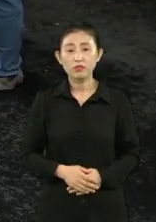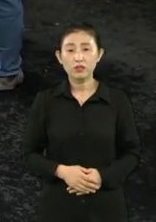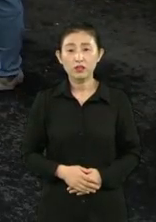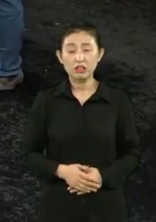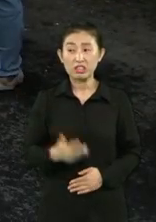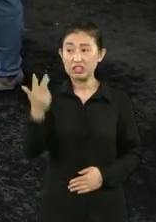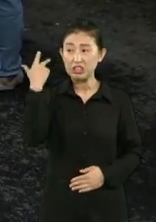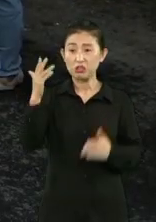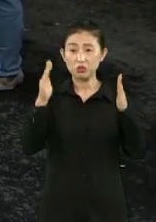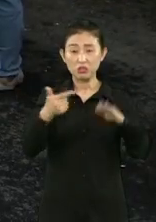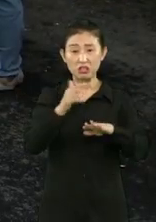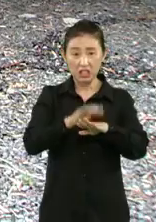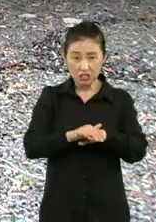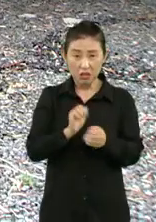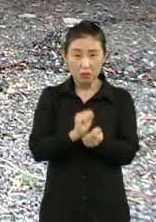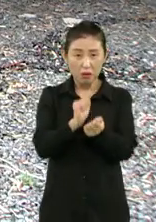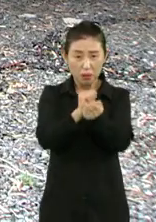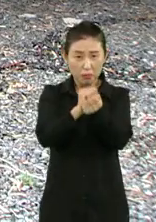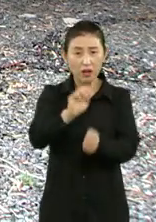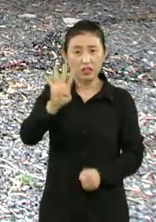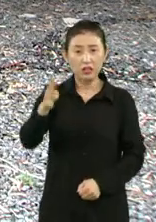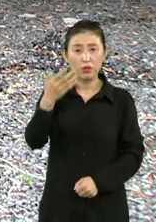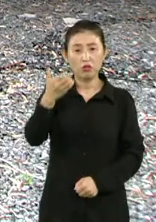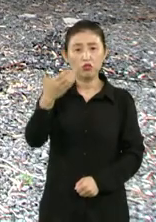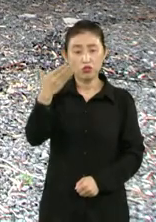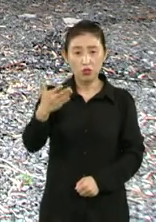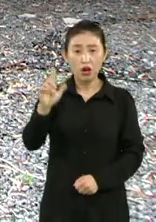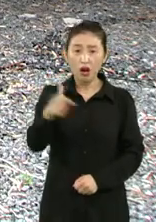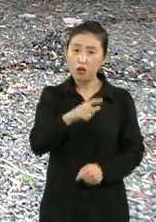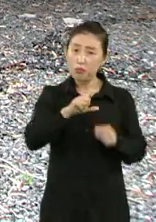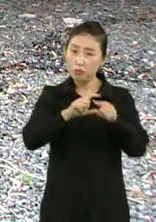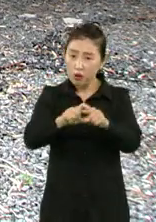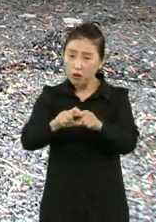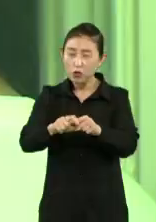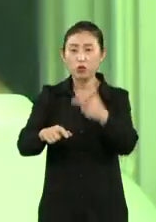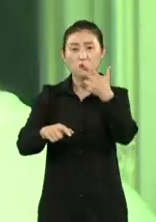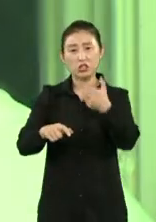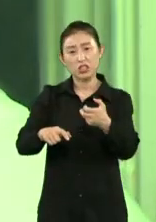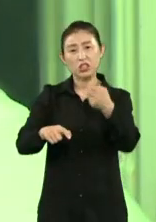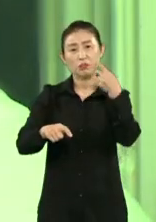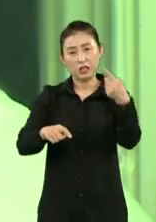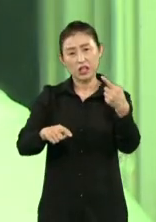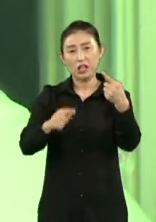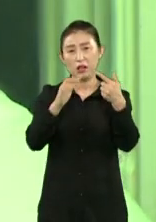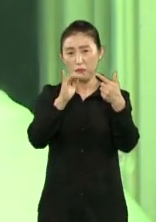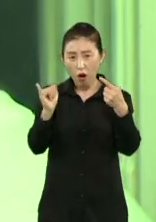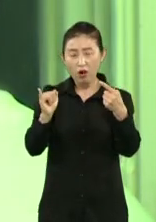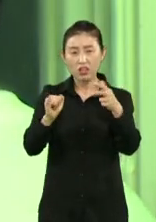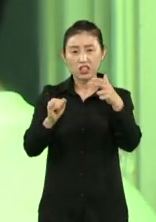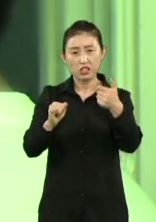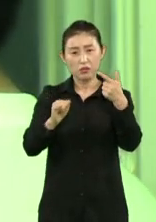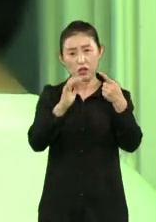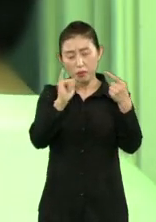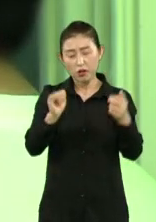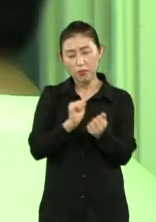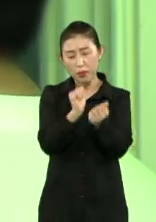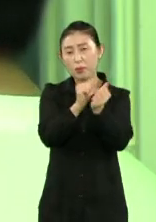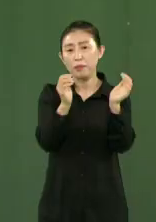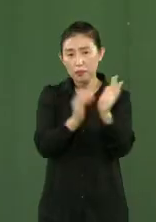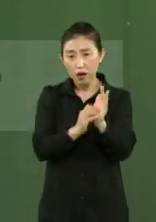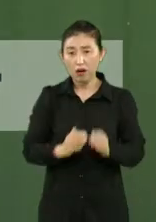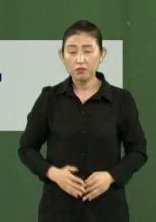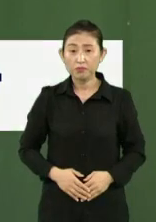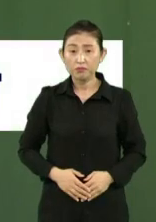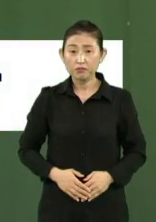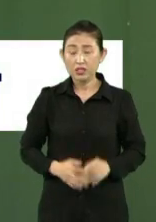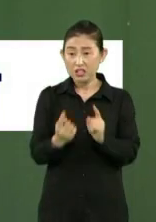지난 일주일간 대전에선 499명, 하루 평균 71.3명의 코로나19 확진자가 발생했습니다.